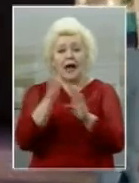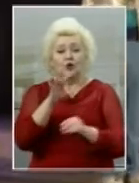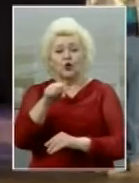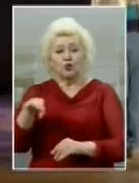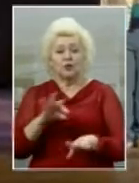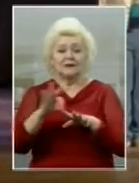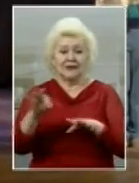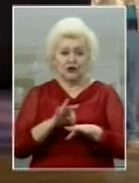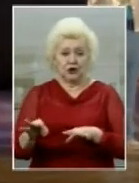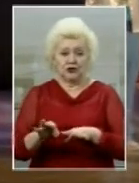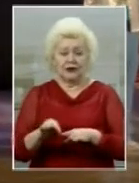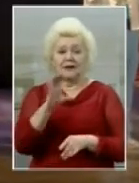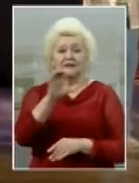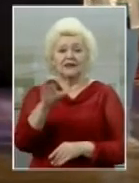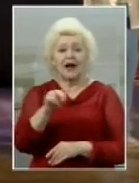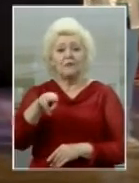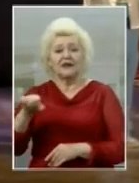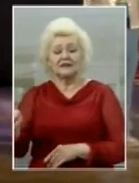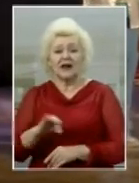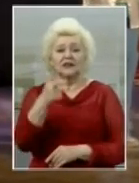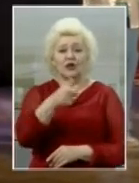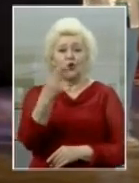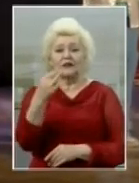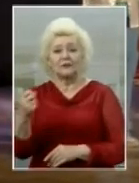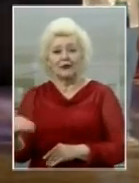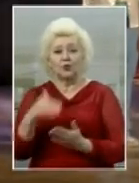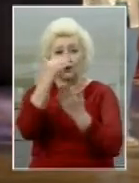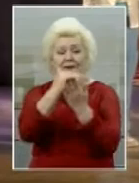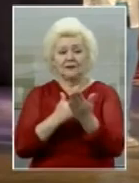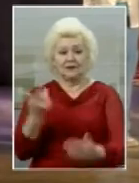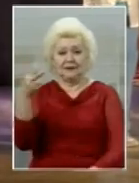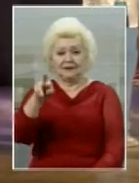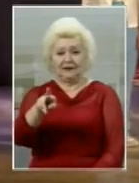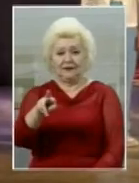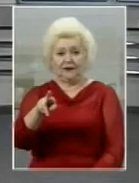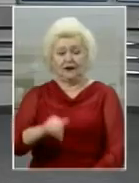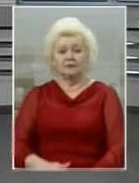з Генічиська. Світлана Піцан, Григорій Шматко, телеканал «Скіфія».